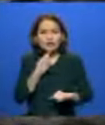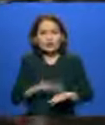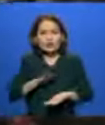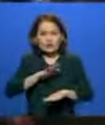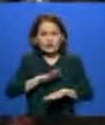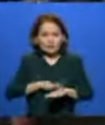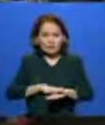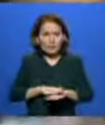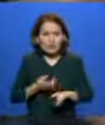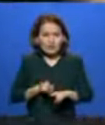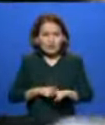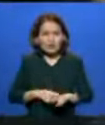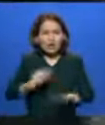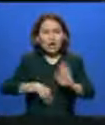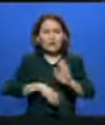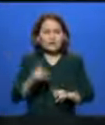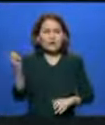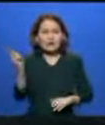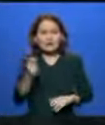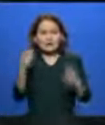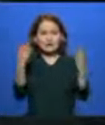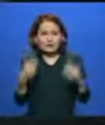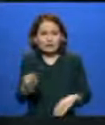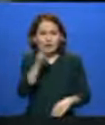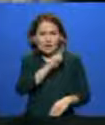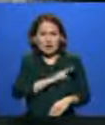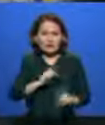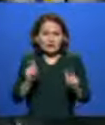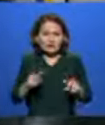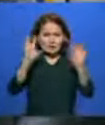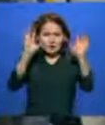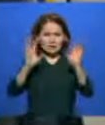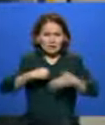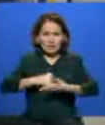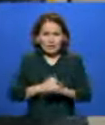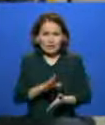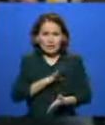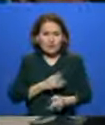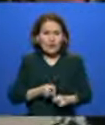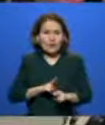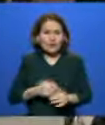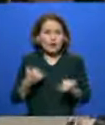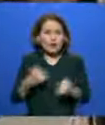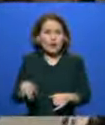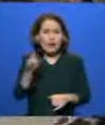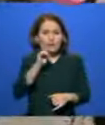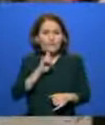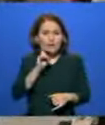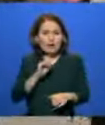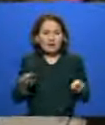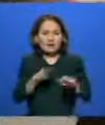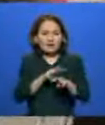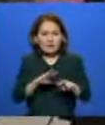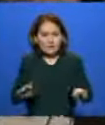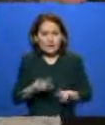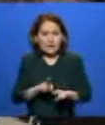үкіметі жексенбі күндерінде де жұмыс істеу қажет деген шешім қабылдады. Алайда депутаттар бұл заңнаманы кері қайтарады деген болжамға қарамастан, жоба